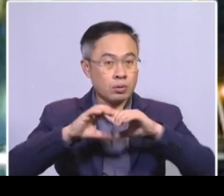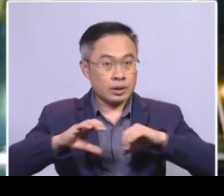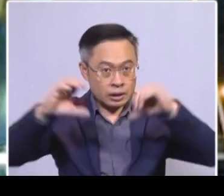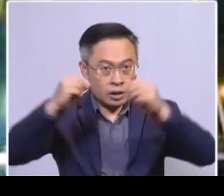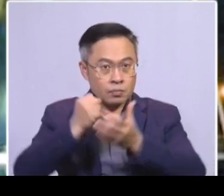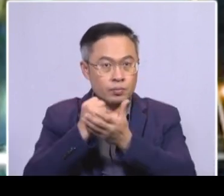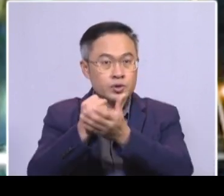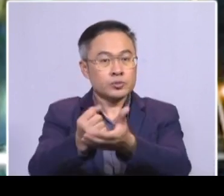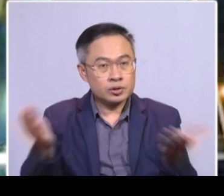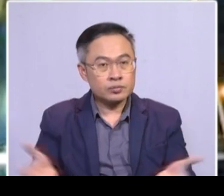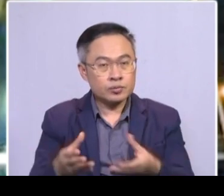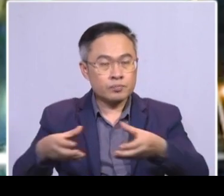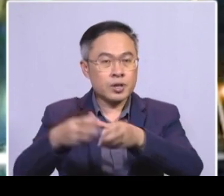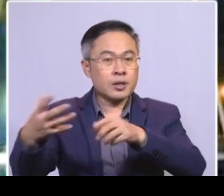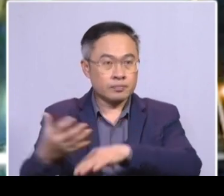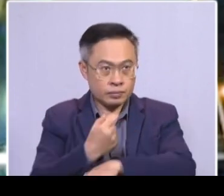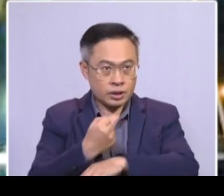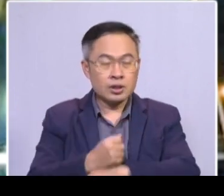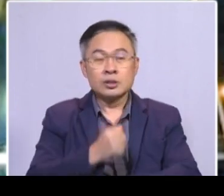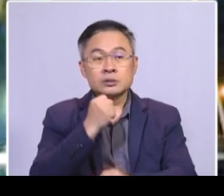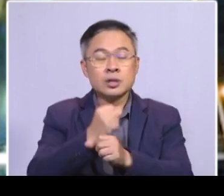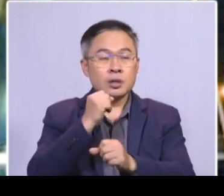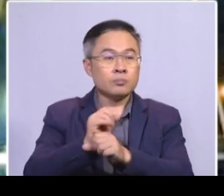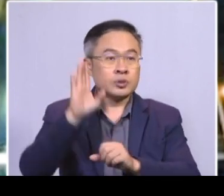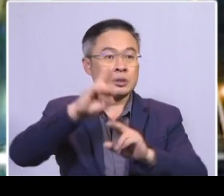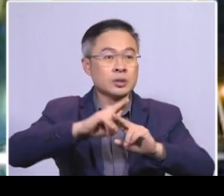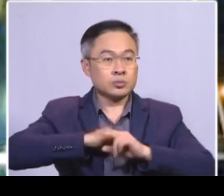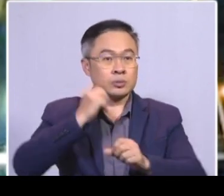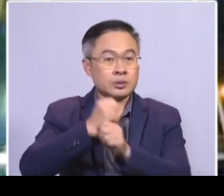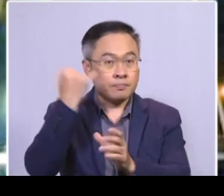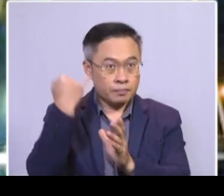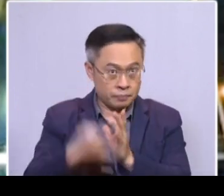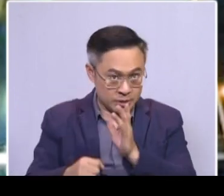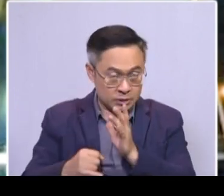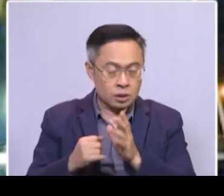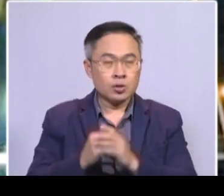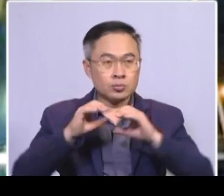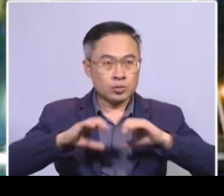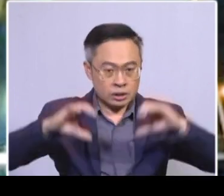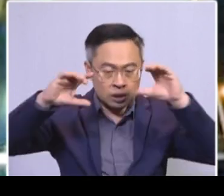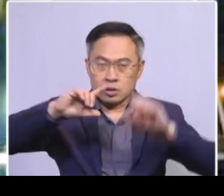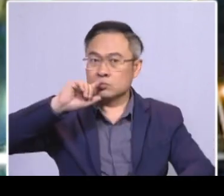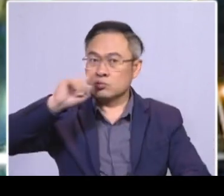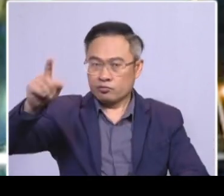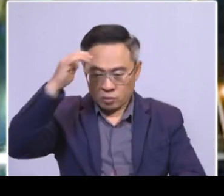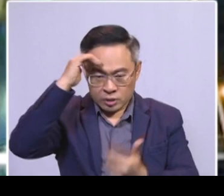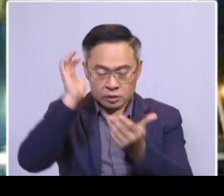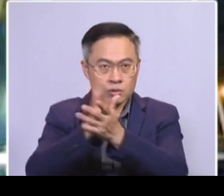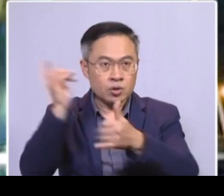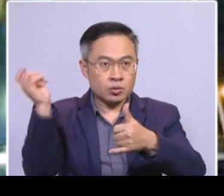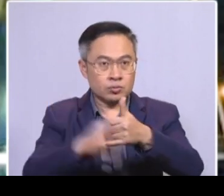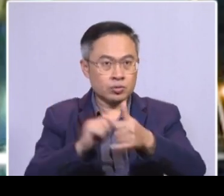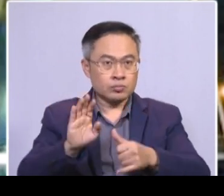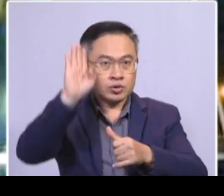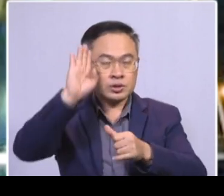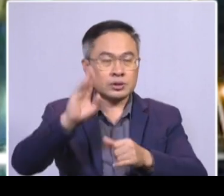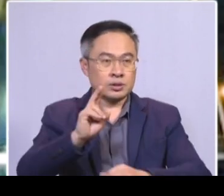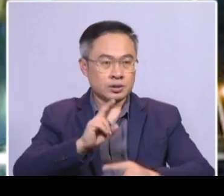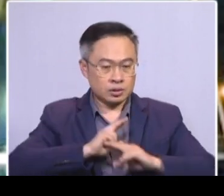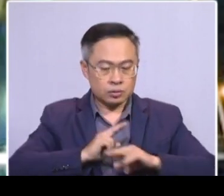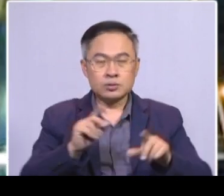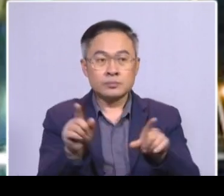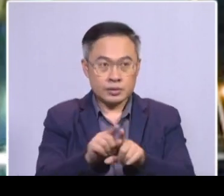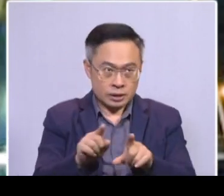เป็นการกระทําโดยพลการของเอกชนหน่วยงานราชการที่ดูแลต้องดำเนินต้องแจ้งความดำเนินคดีฐานบุกรุกด้วยนะครับ